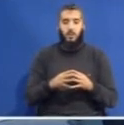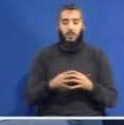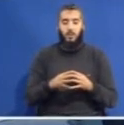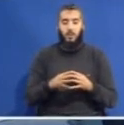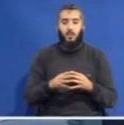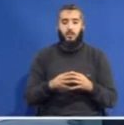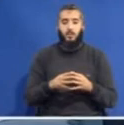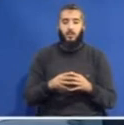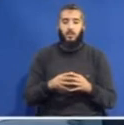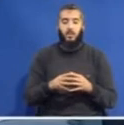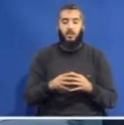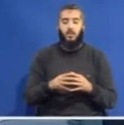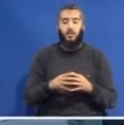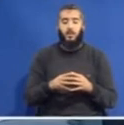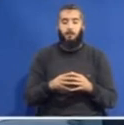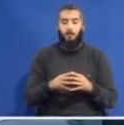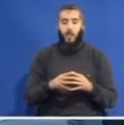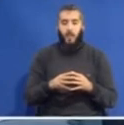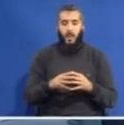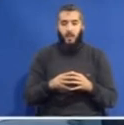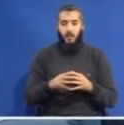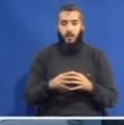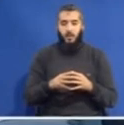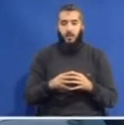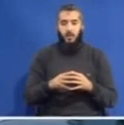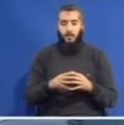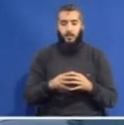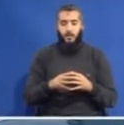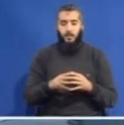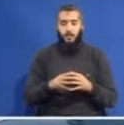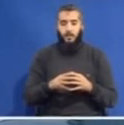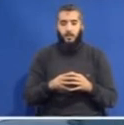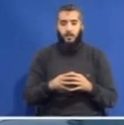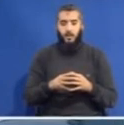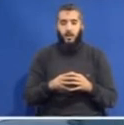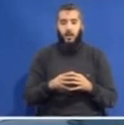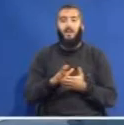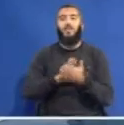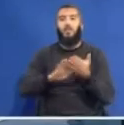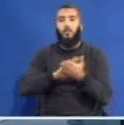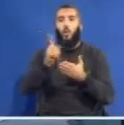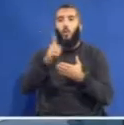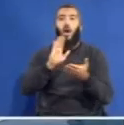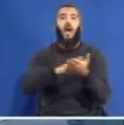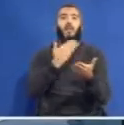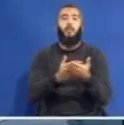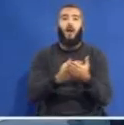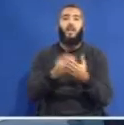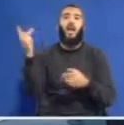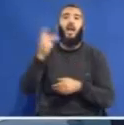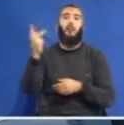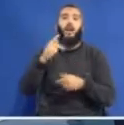يأتي يوم لا بيع فيه ولا خلال. صدق الله العظيم. شيخنا، هذه المعاني باختصار باللغة